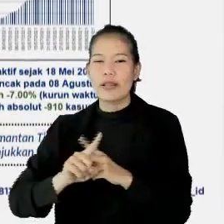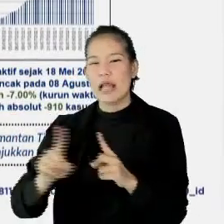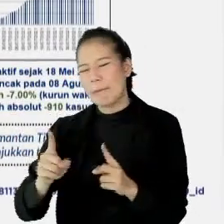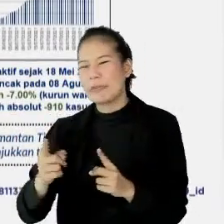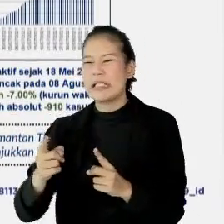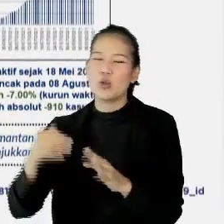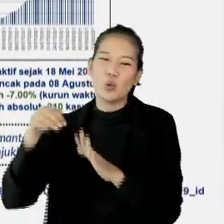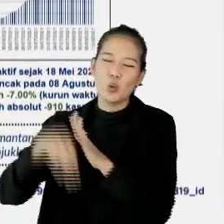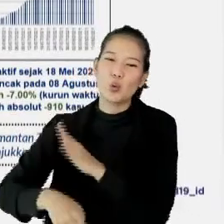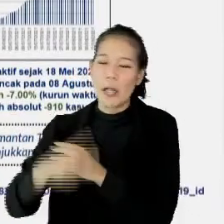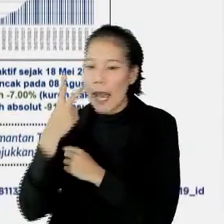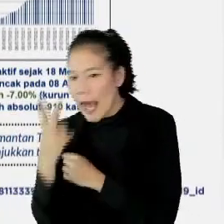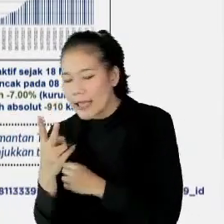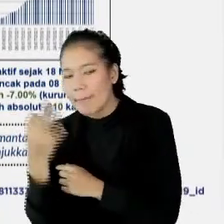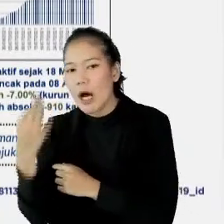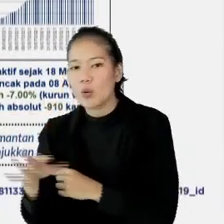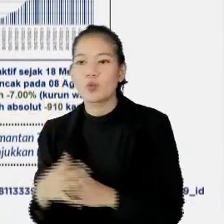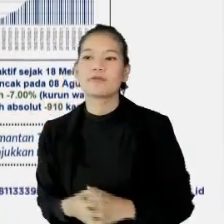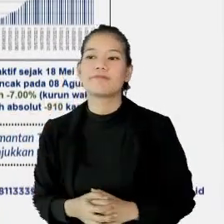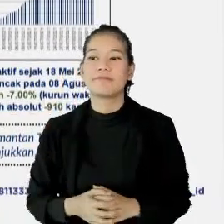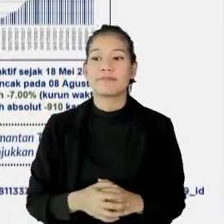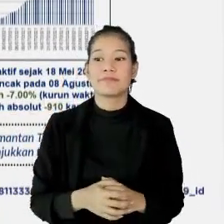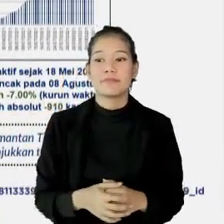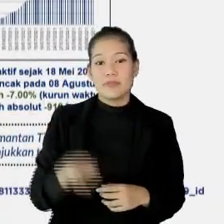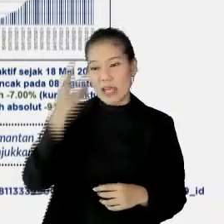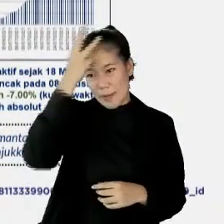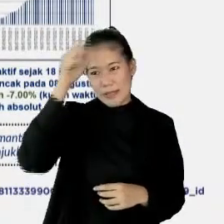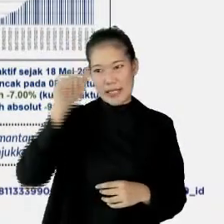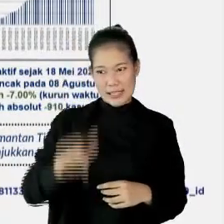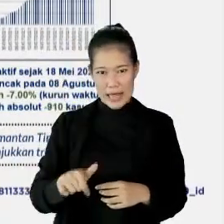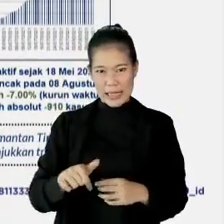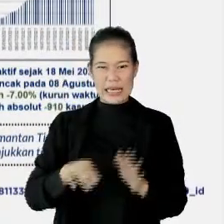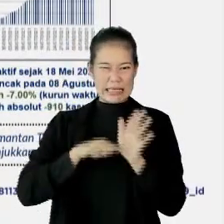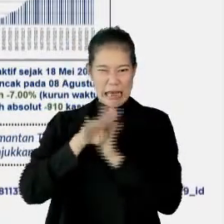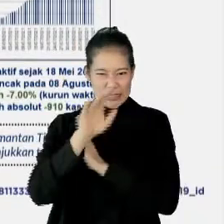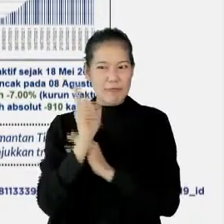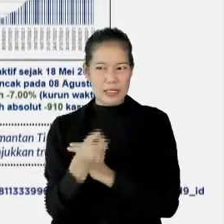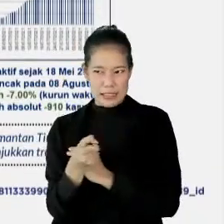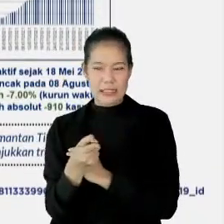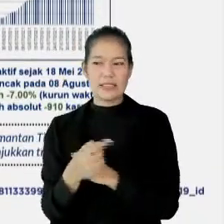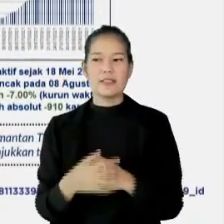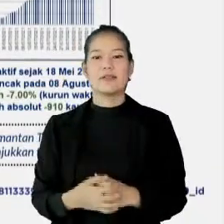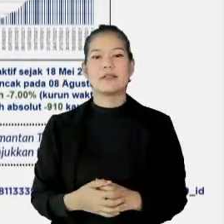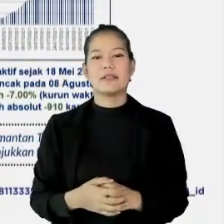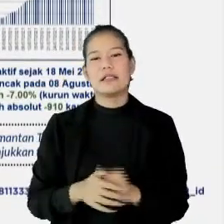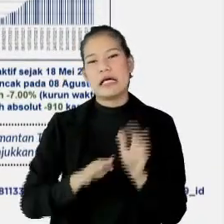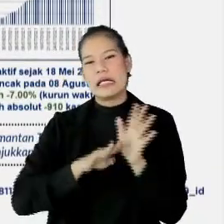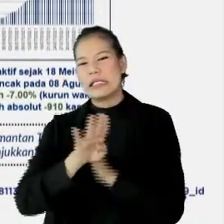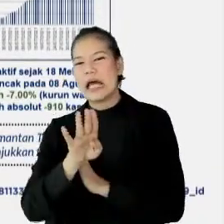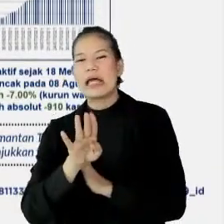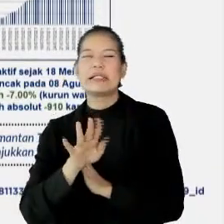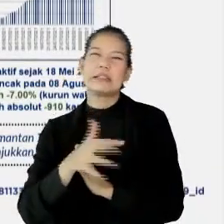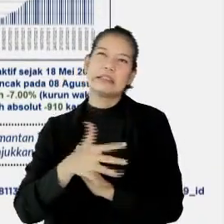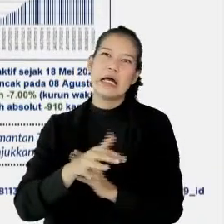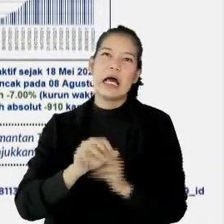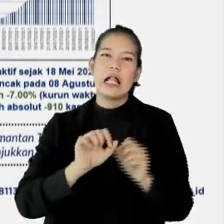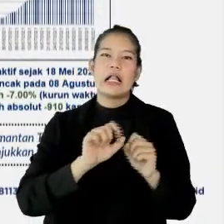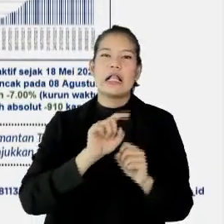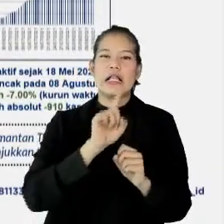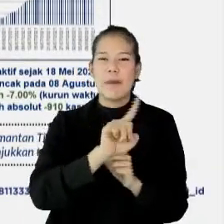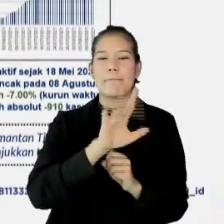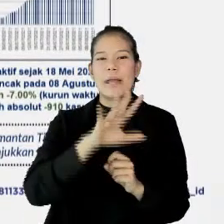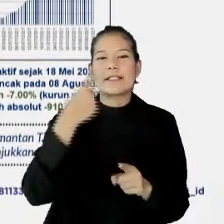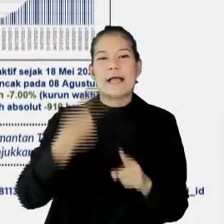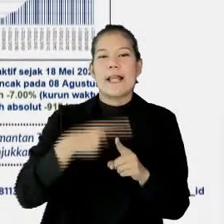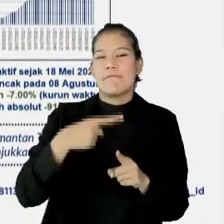beberapa hari saja. Kalimantan Selatan ini masih naik, belum ada tren penurunan. Peningkatannya lebih dari 15 kali